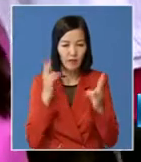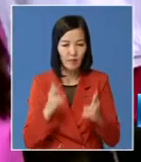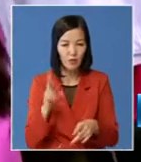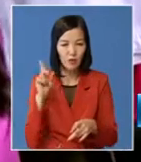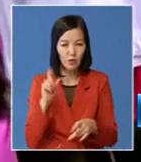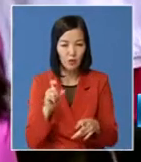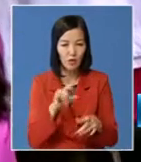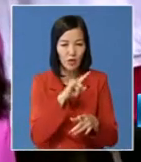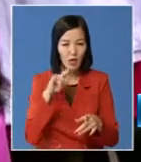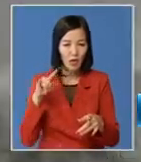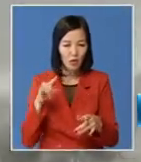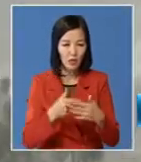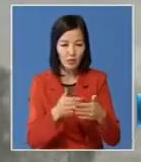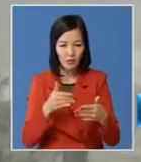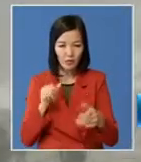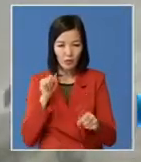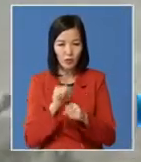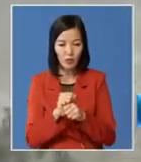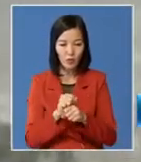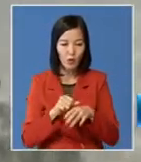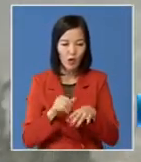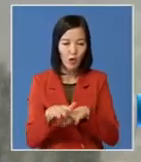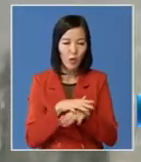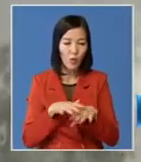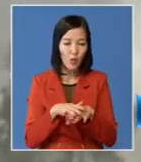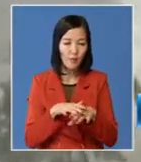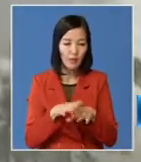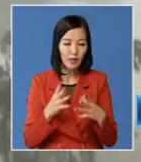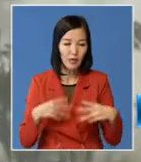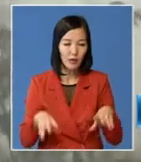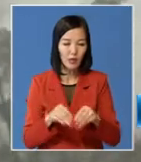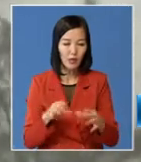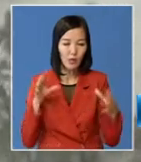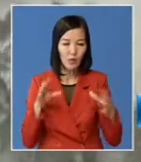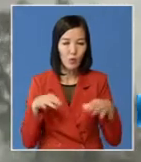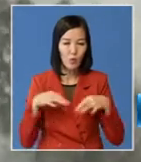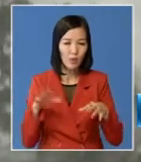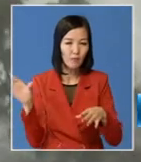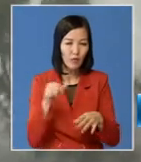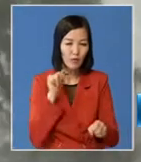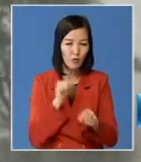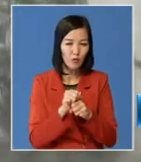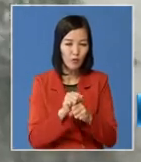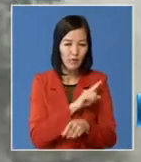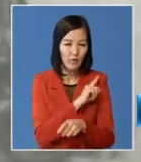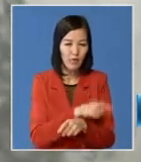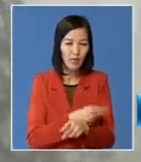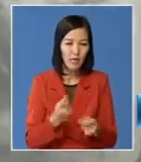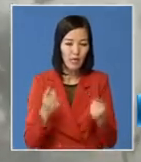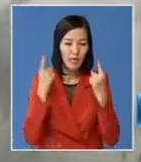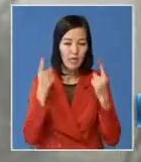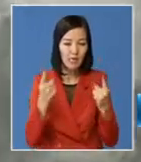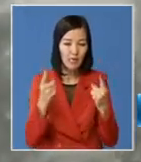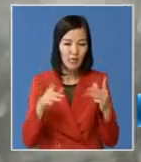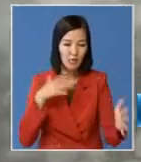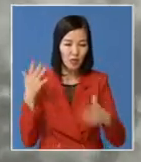әуе рейсі кейінге шегеріліп, қоғамдық көлік жұмысы тоқтатылды. Мамандардың айтуынша, Мангухут аймақта соққан биылғы ең алапатты